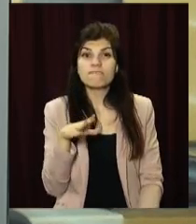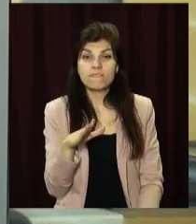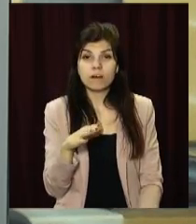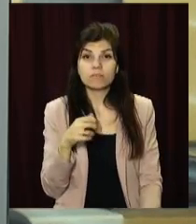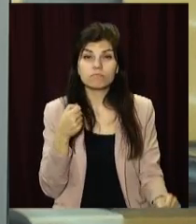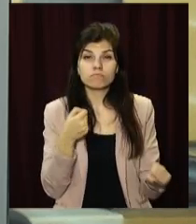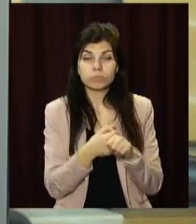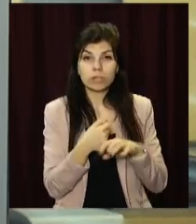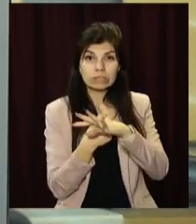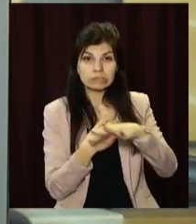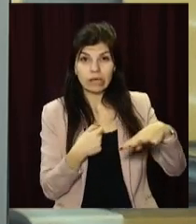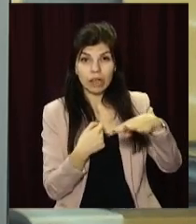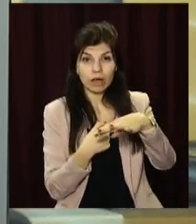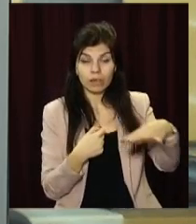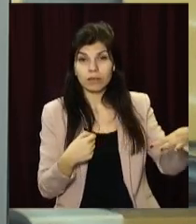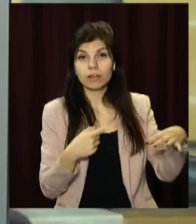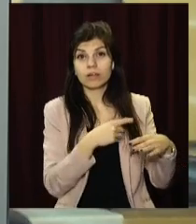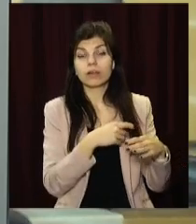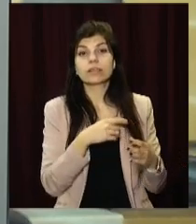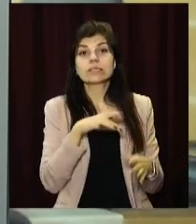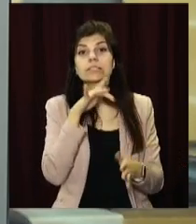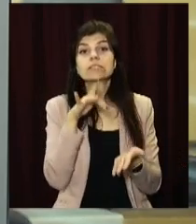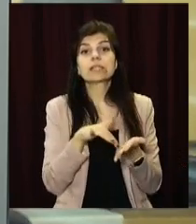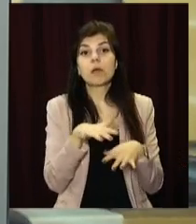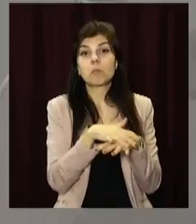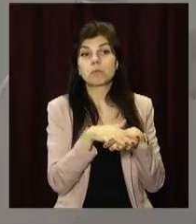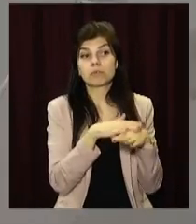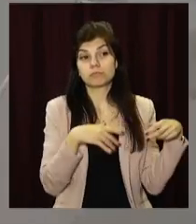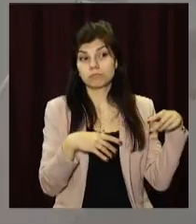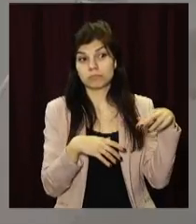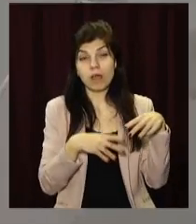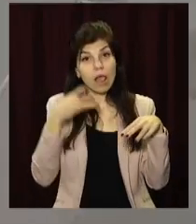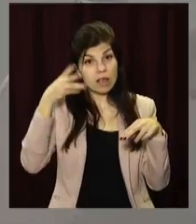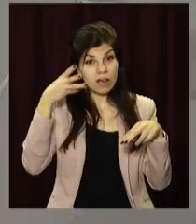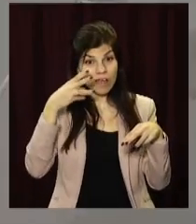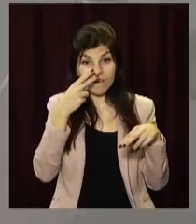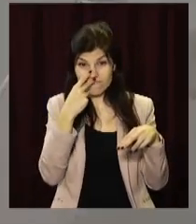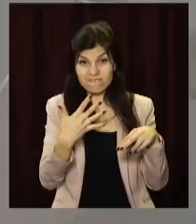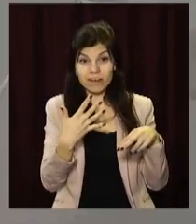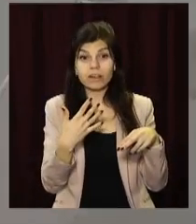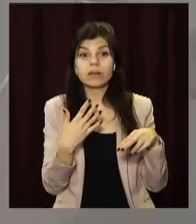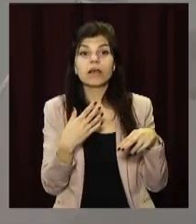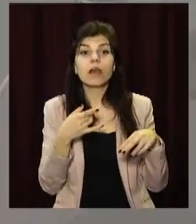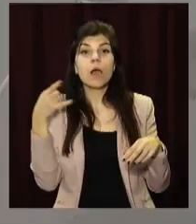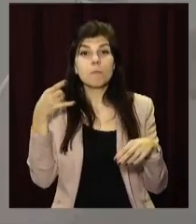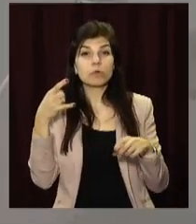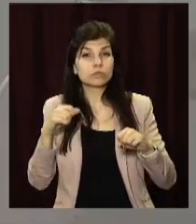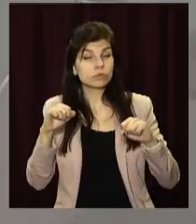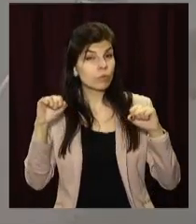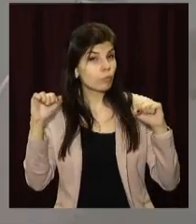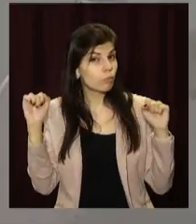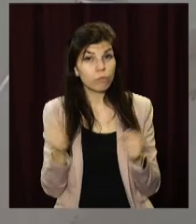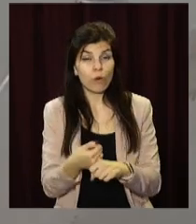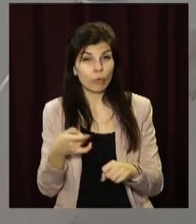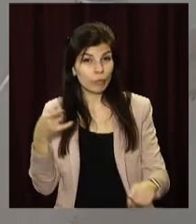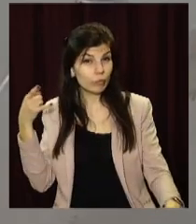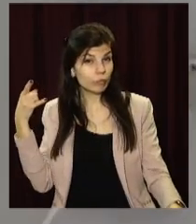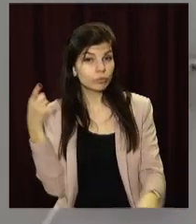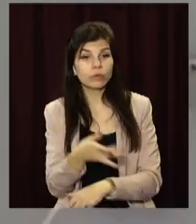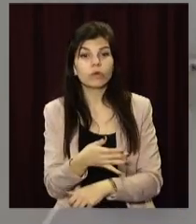зебрі пішохідку, яка рухалася в бік центрального ринку. Як зафіксували камери вуличного спостереження, автівка рухалася на великій